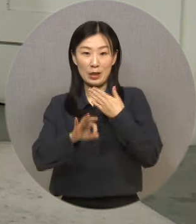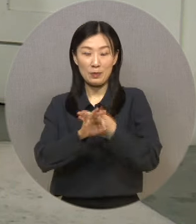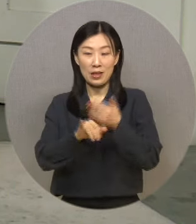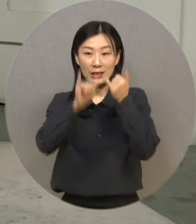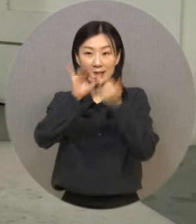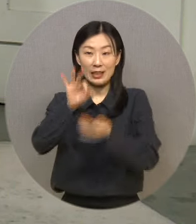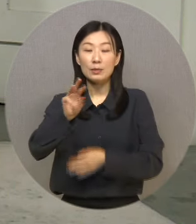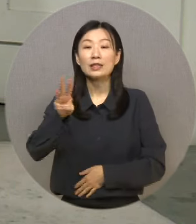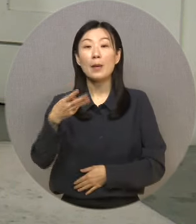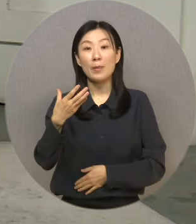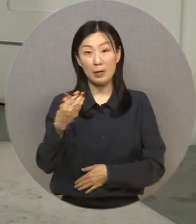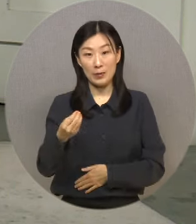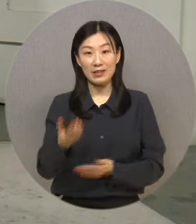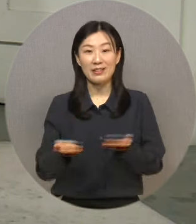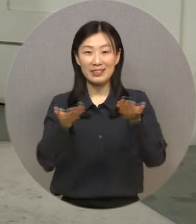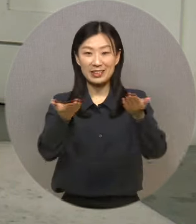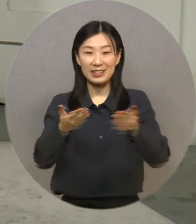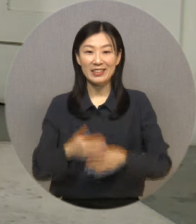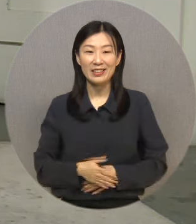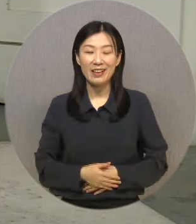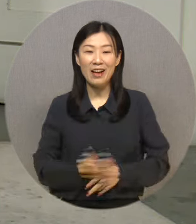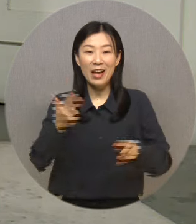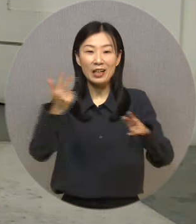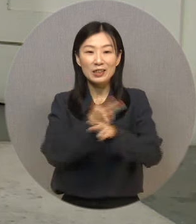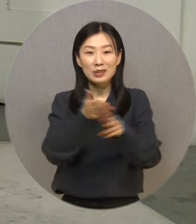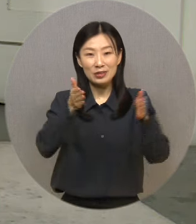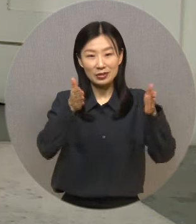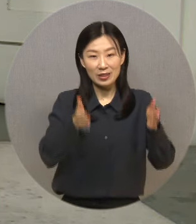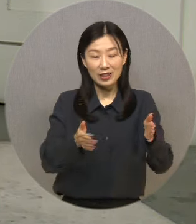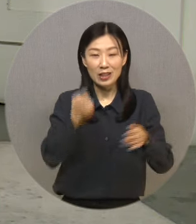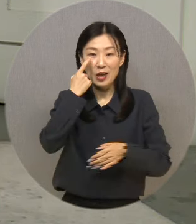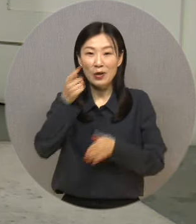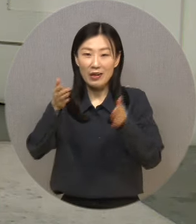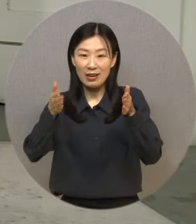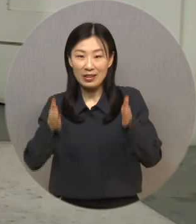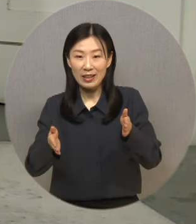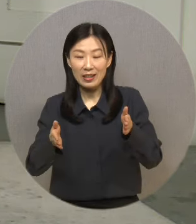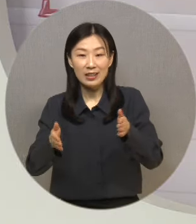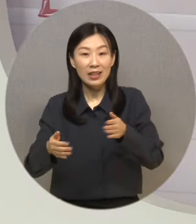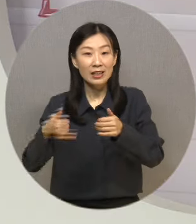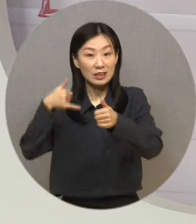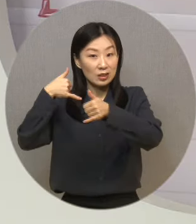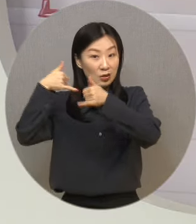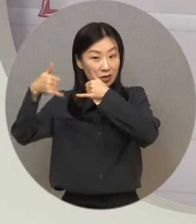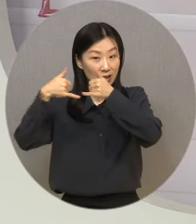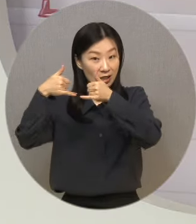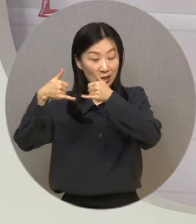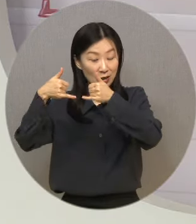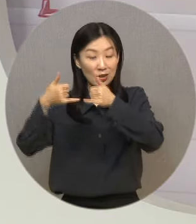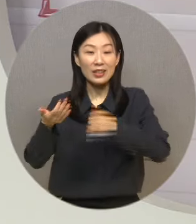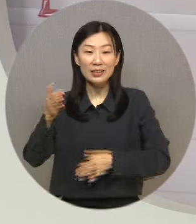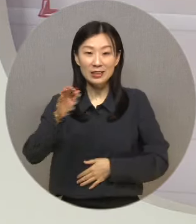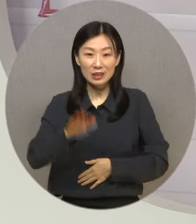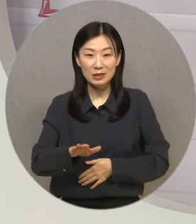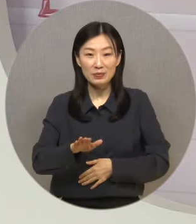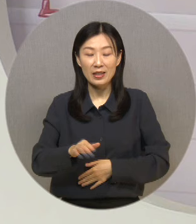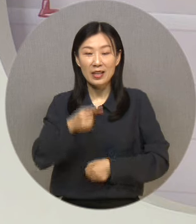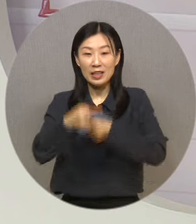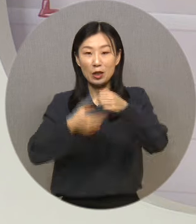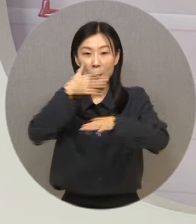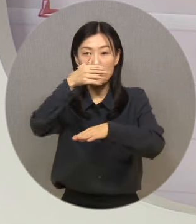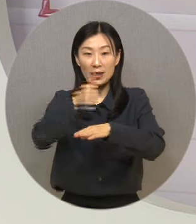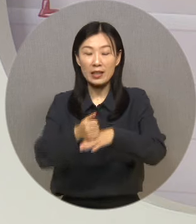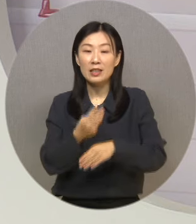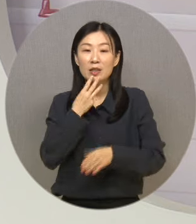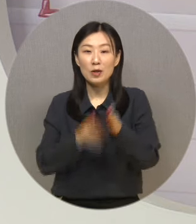드리지요. 네, 그렇습니다. 주간 본선 월간 결선은 전화 연결로 치러지지만은 연말 결선은 서울시내 체육관에서